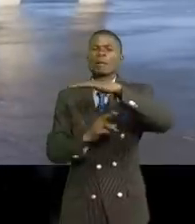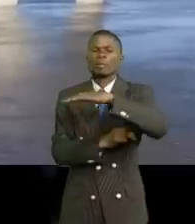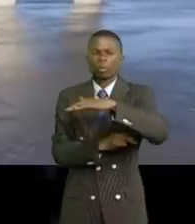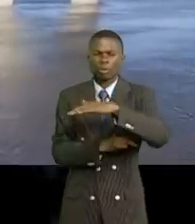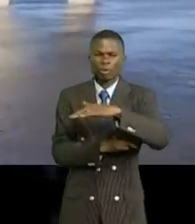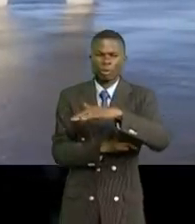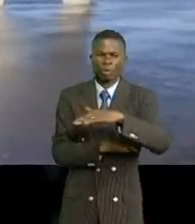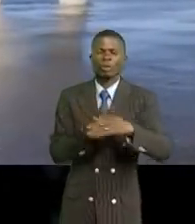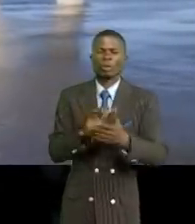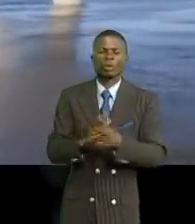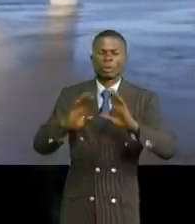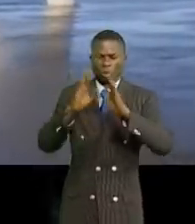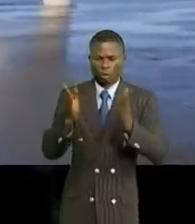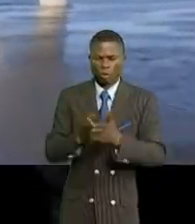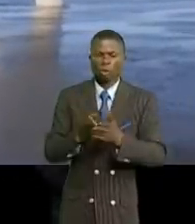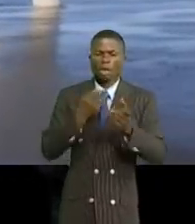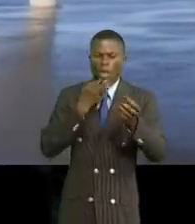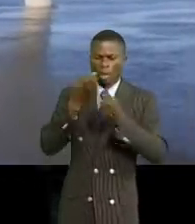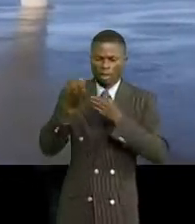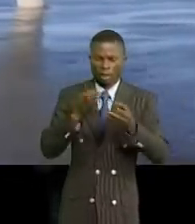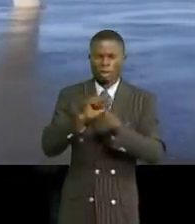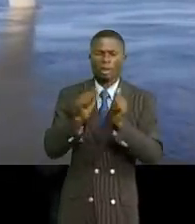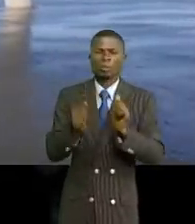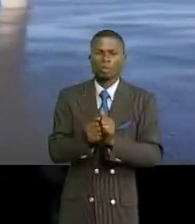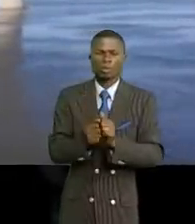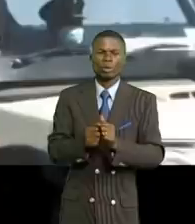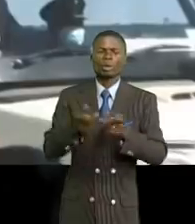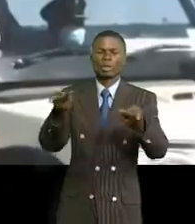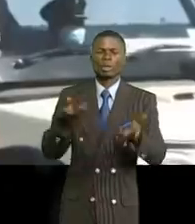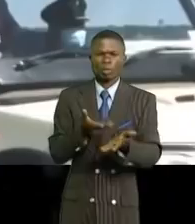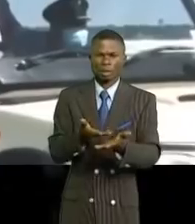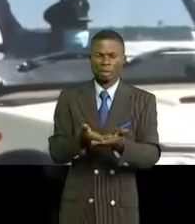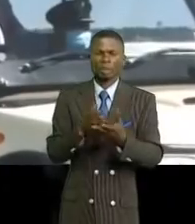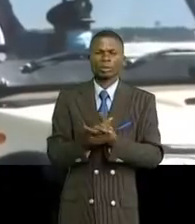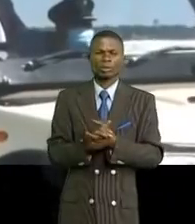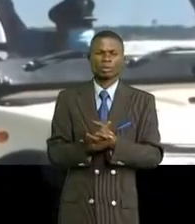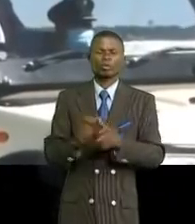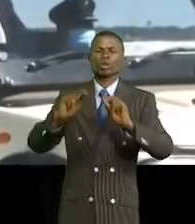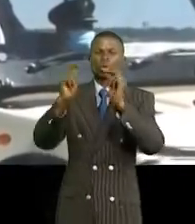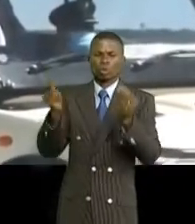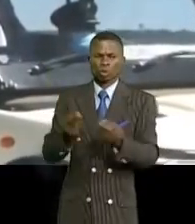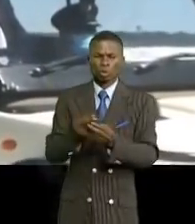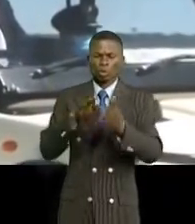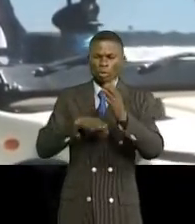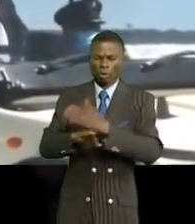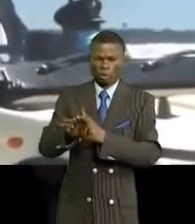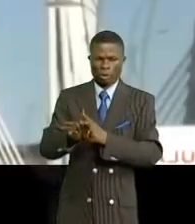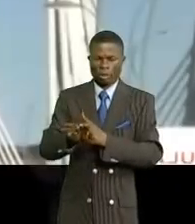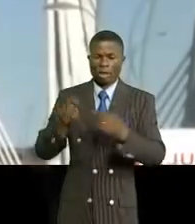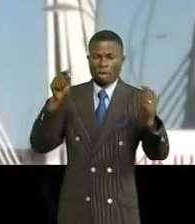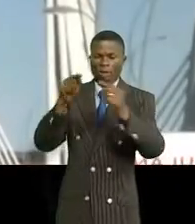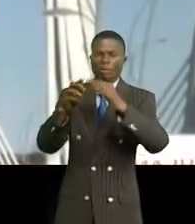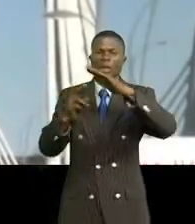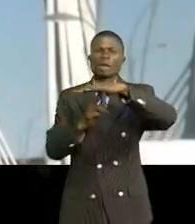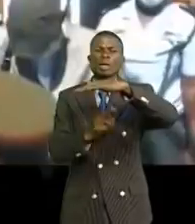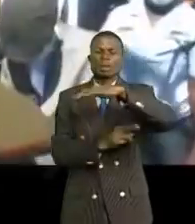les chefs d'état ont de nouveau plu place cette fois dans ces sites le cortège a pris la direction d'êta zougoula du